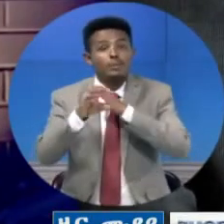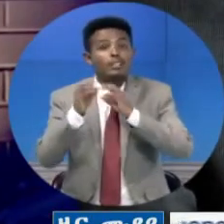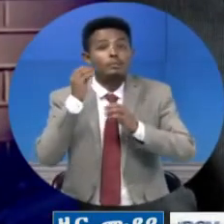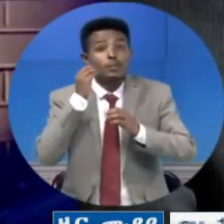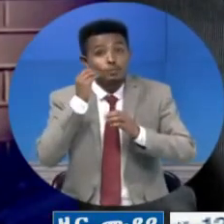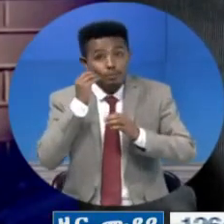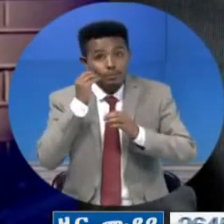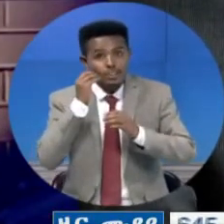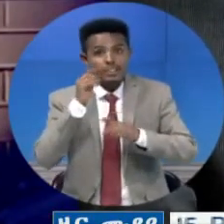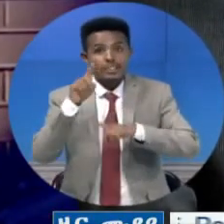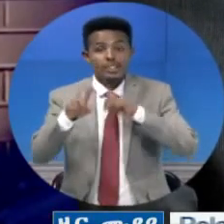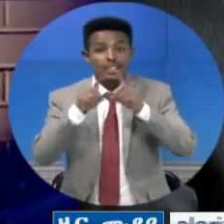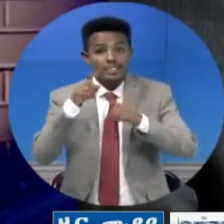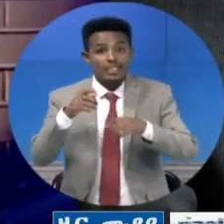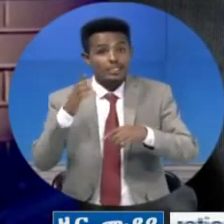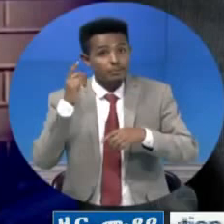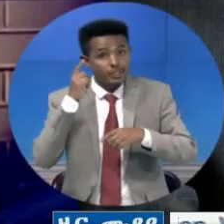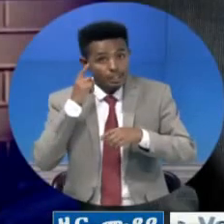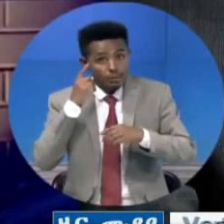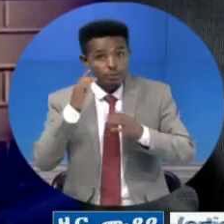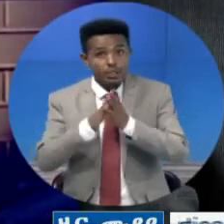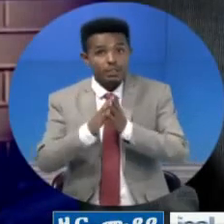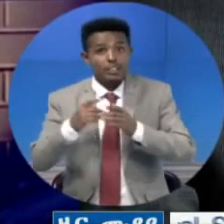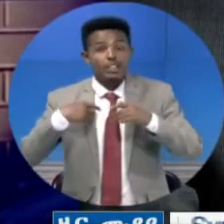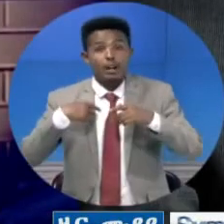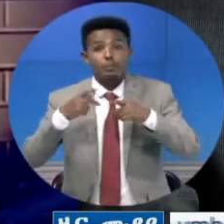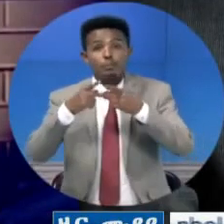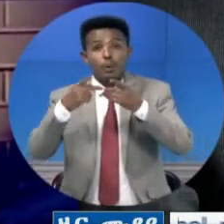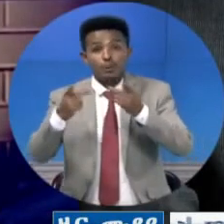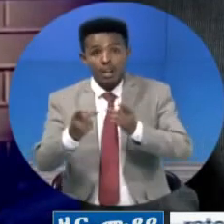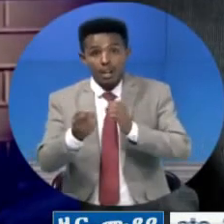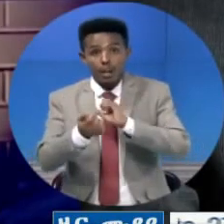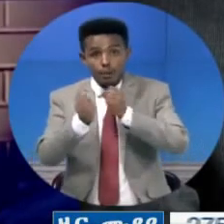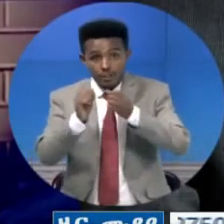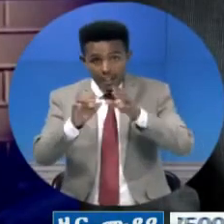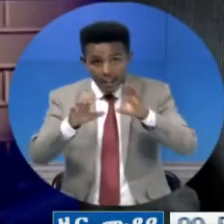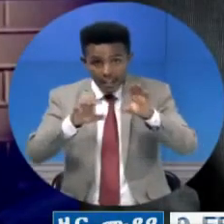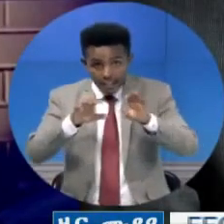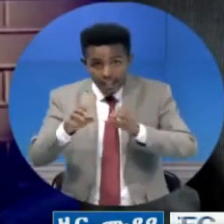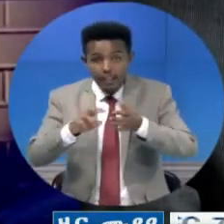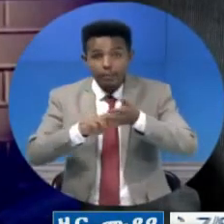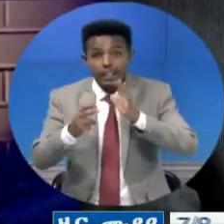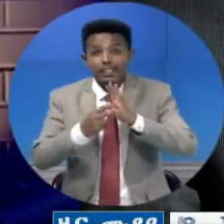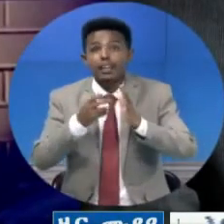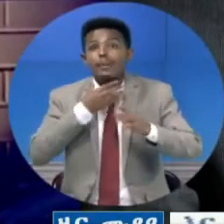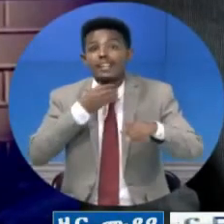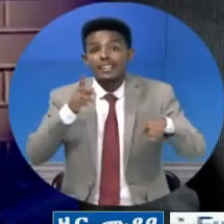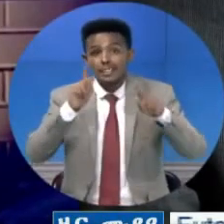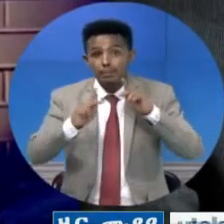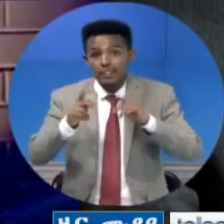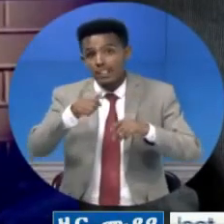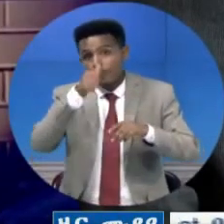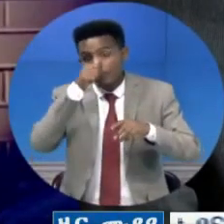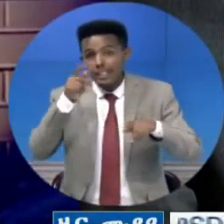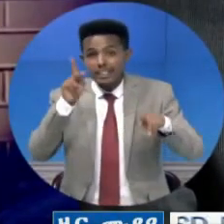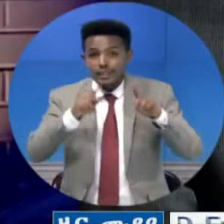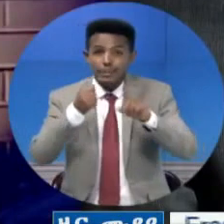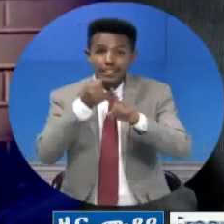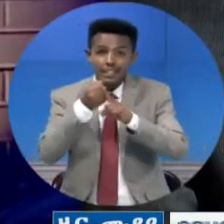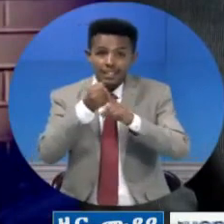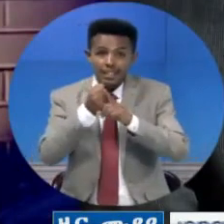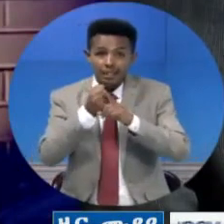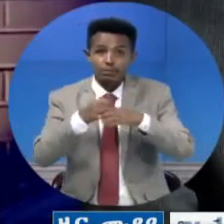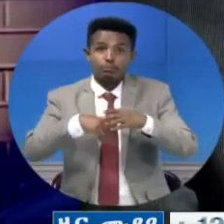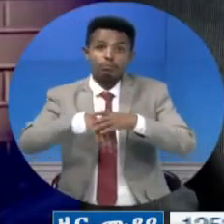ሰምቻለሁ። አንደኛ እኛ የቦታ ለውጥ አደረግን ማለት ከአማራ ህዝብ ትግልና ከኢትዮጵያ ህዝብ ትግል